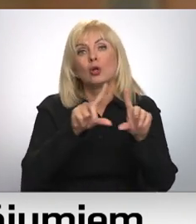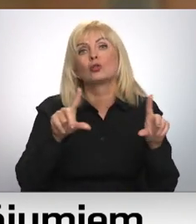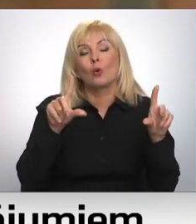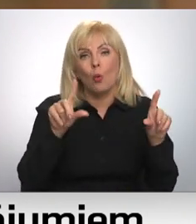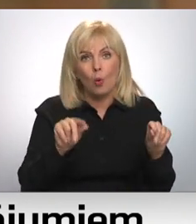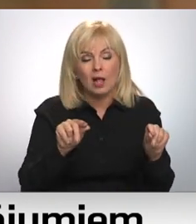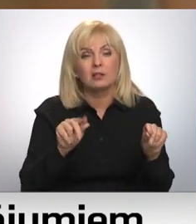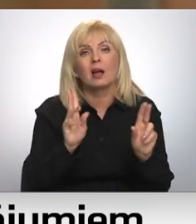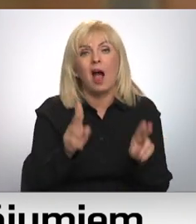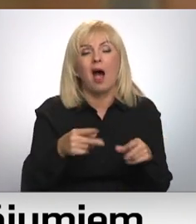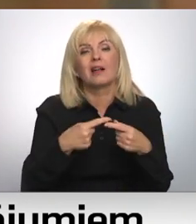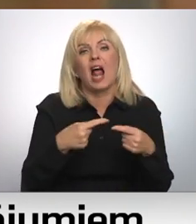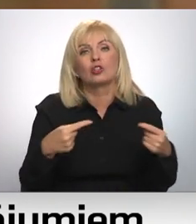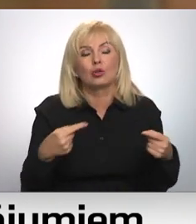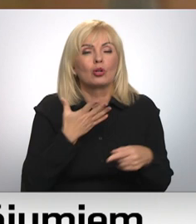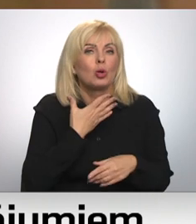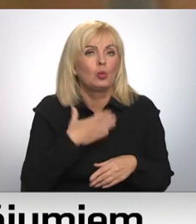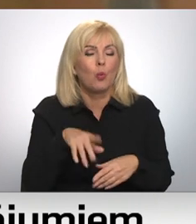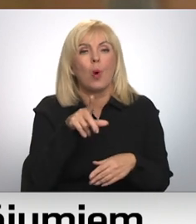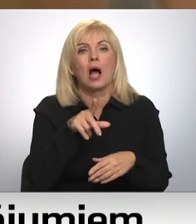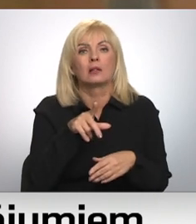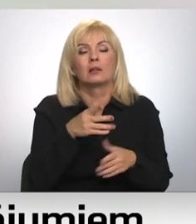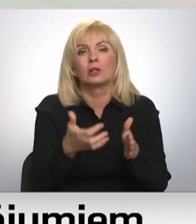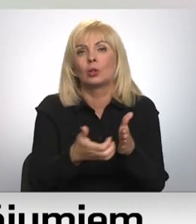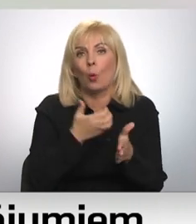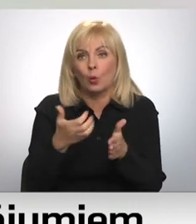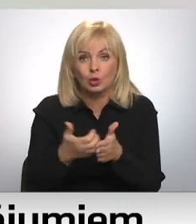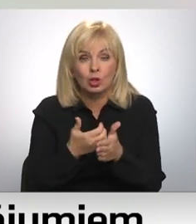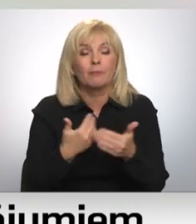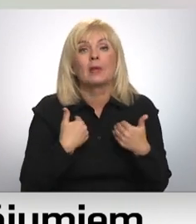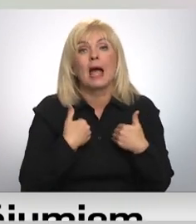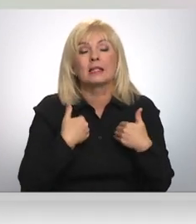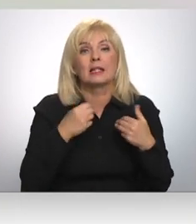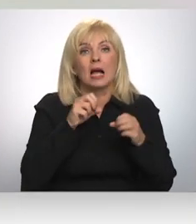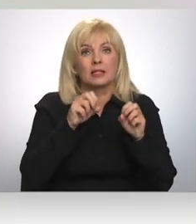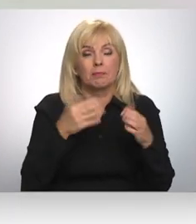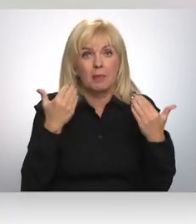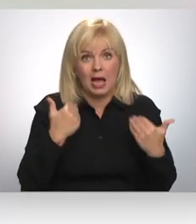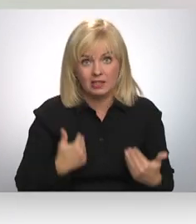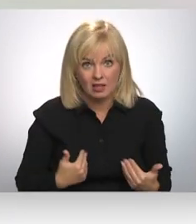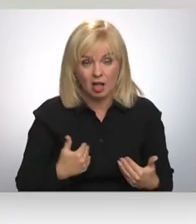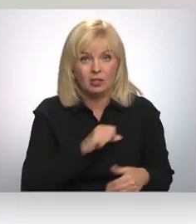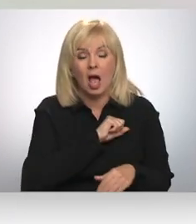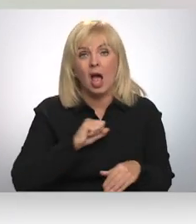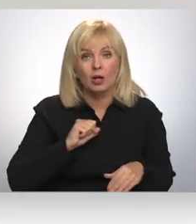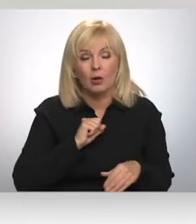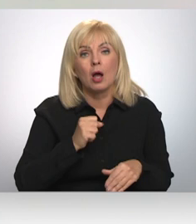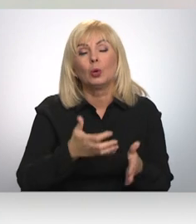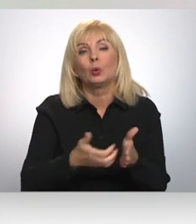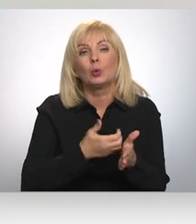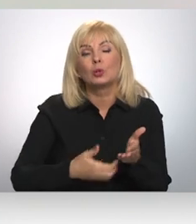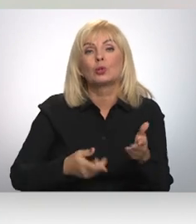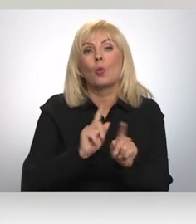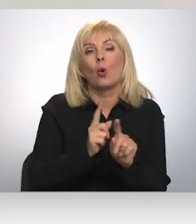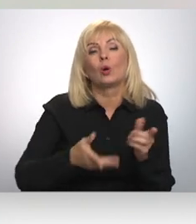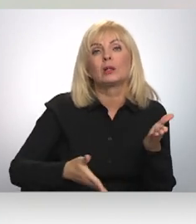kā resurss ir ļoti, ļoti lielā iztrūkumā. Ko es kā speciālis pedagogs varu teikt, mums ļoti rūskotē palīgu. Kas